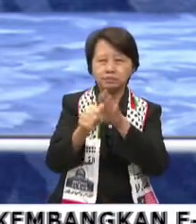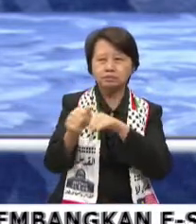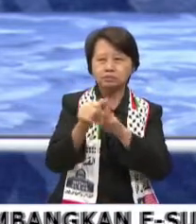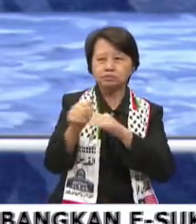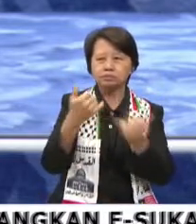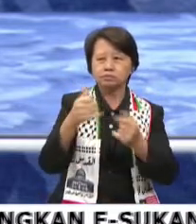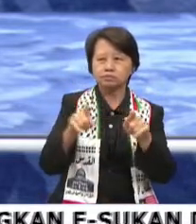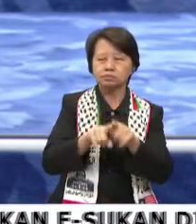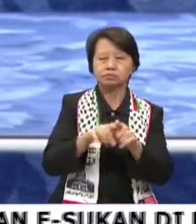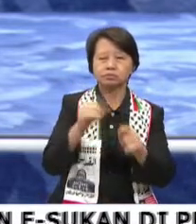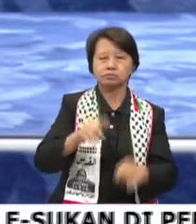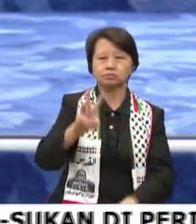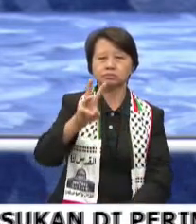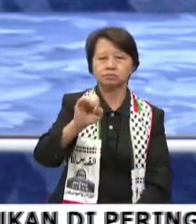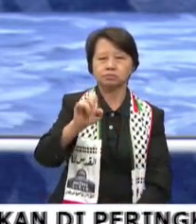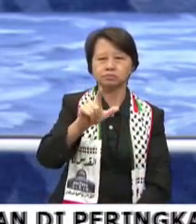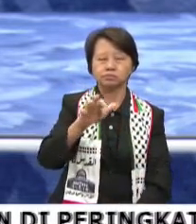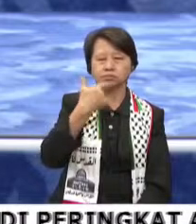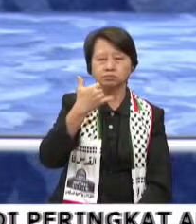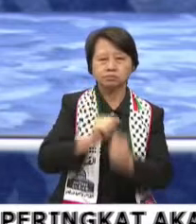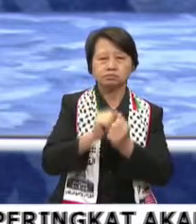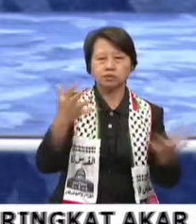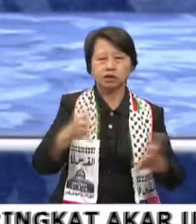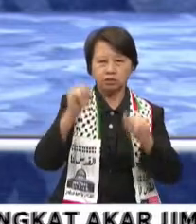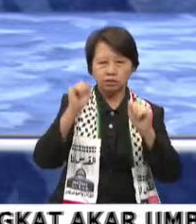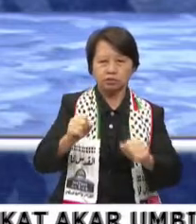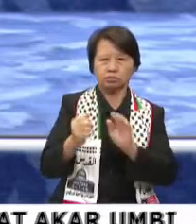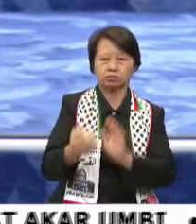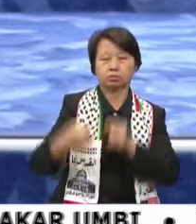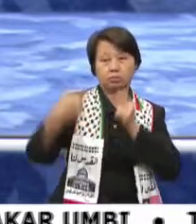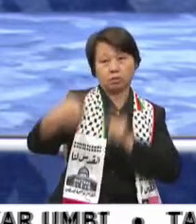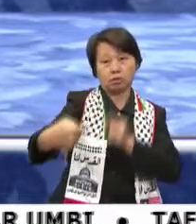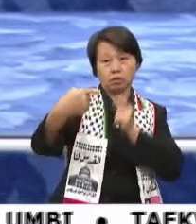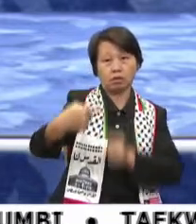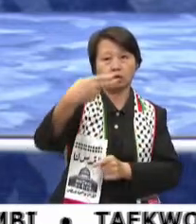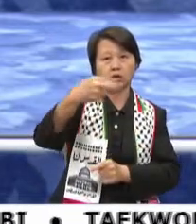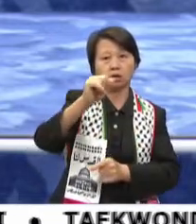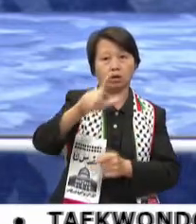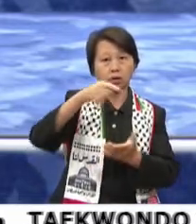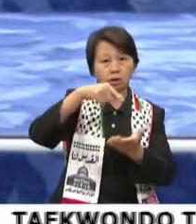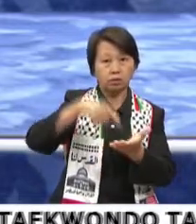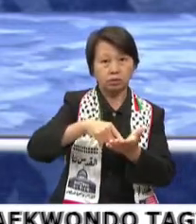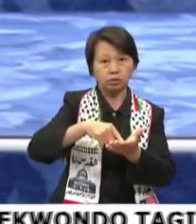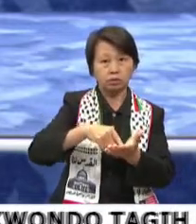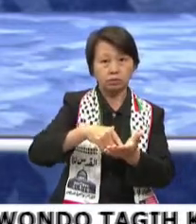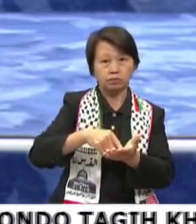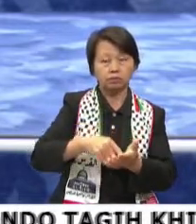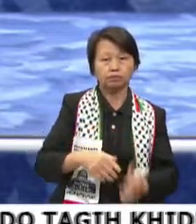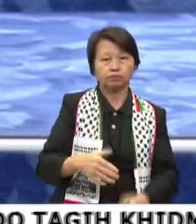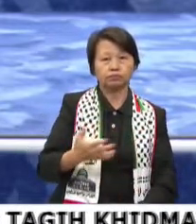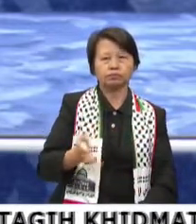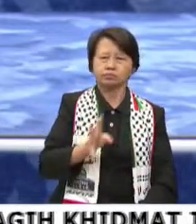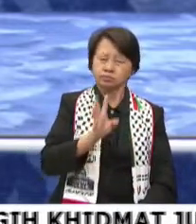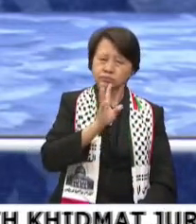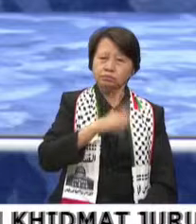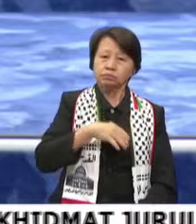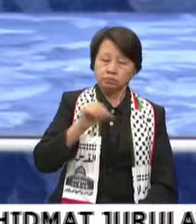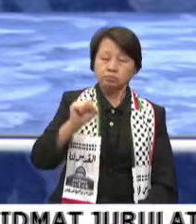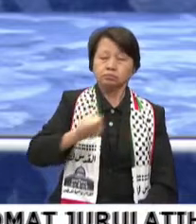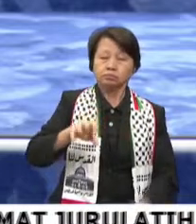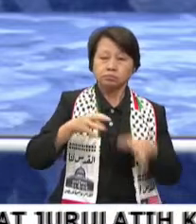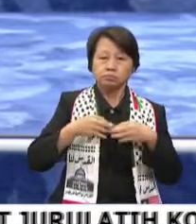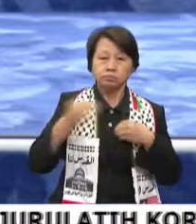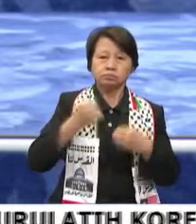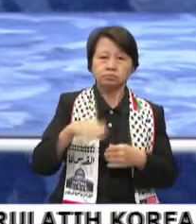walaun yang jilat tanpa sanggup berdebat dalam hal ini mengaku dan